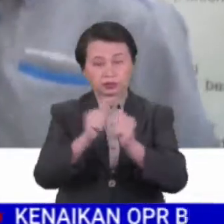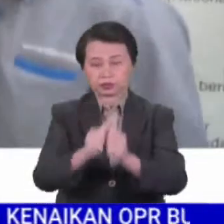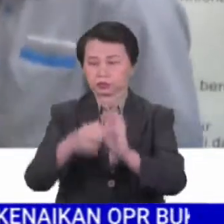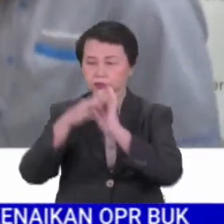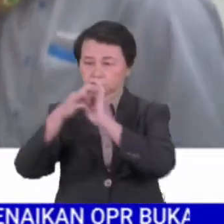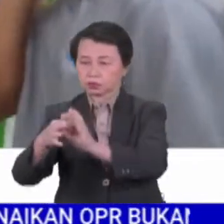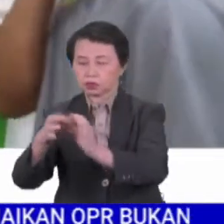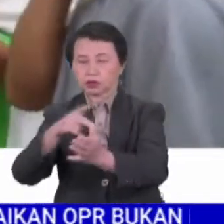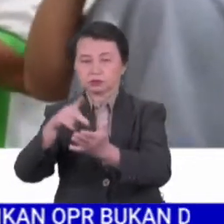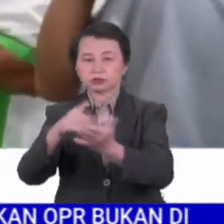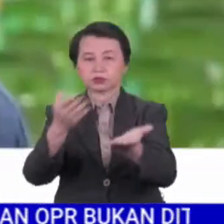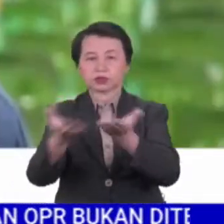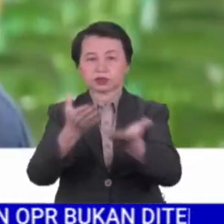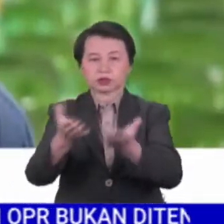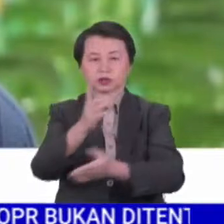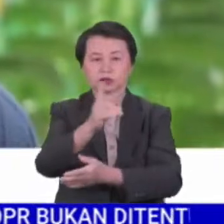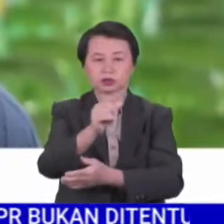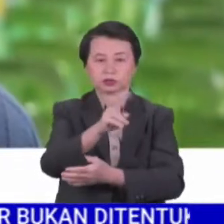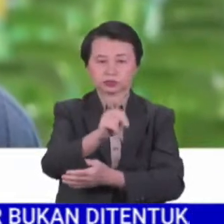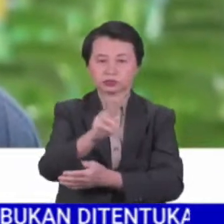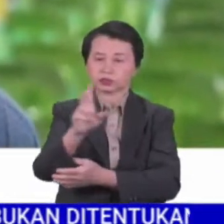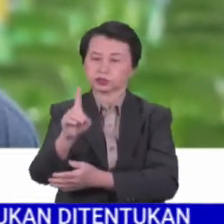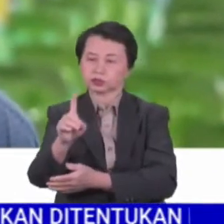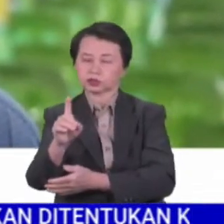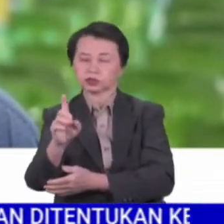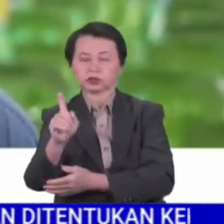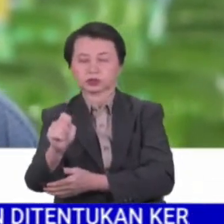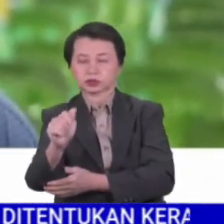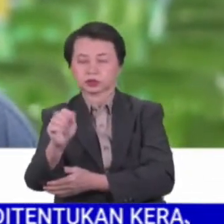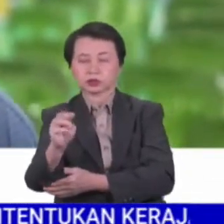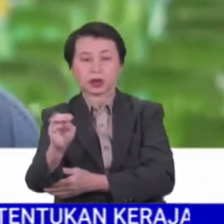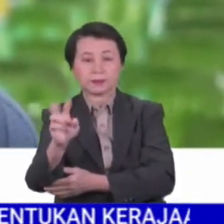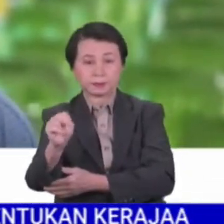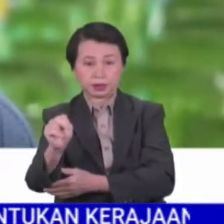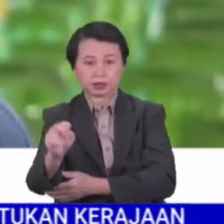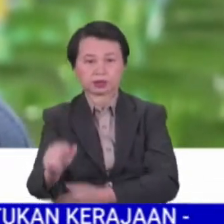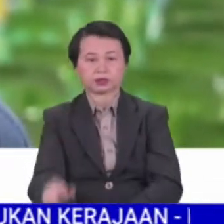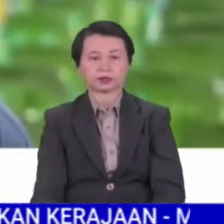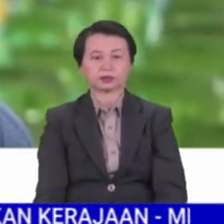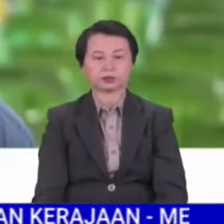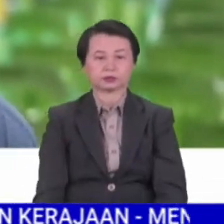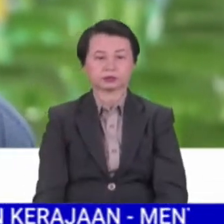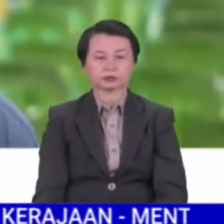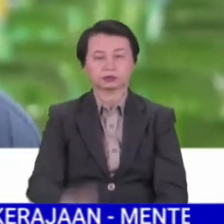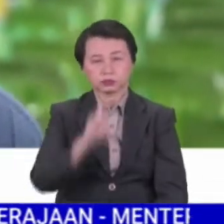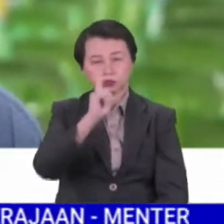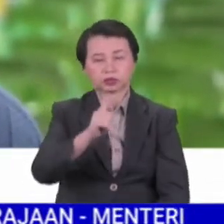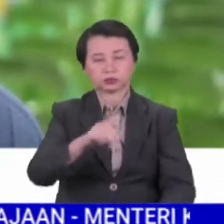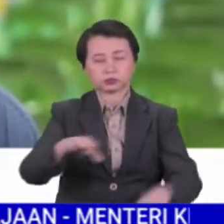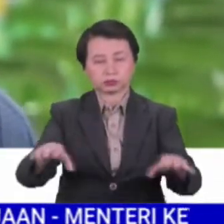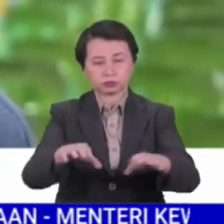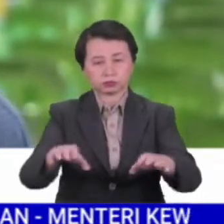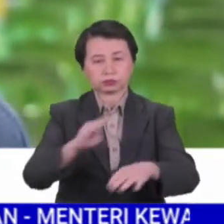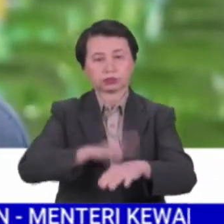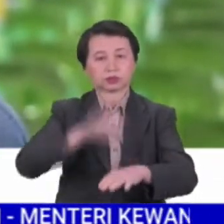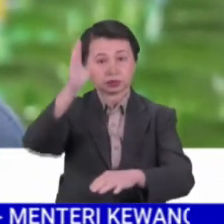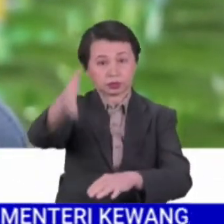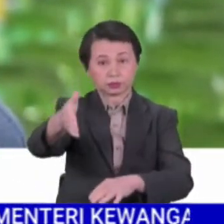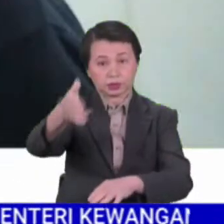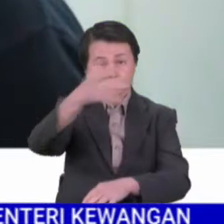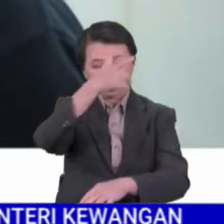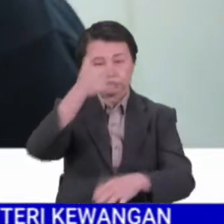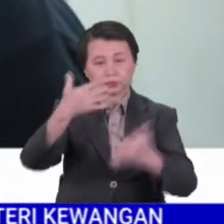Pusat Khidmat Duntamin. Sepatutnya pendedahan ini terus dilakukan pada masa hadapan. Kerana pada masa